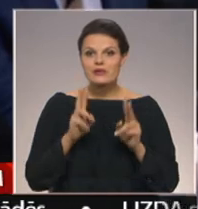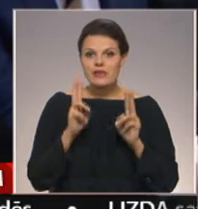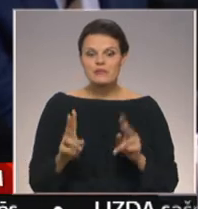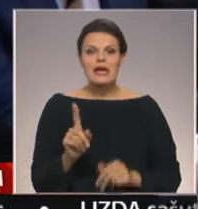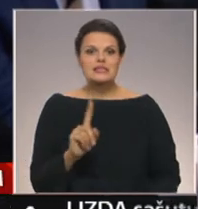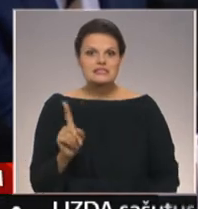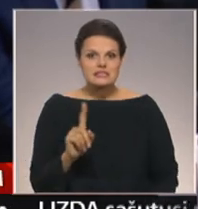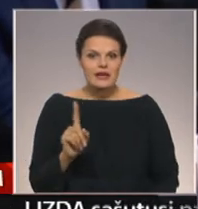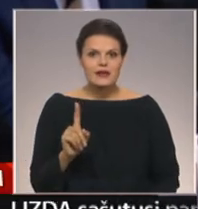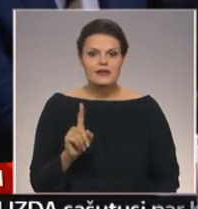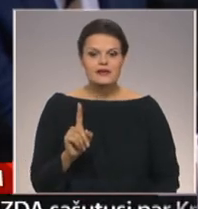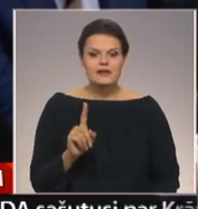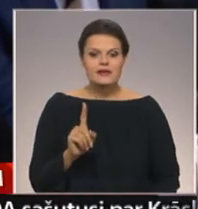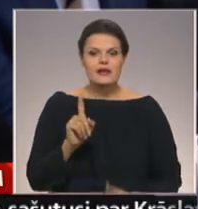ir